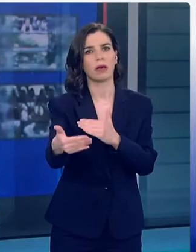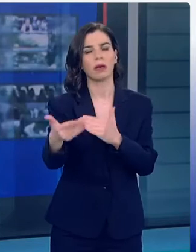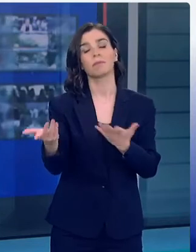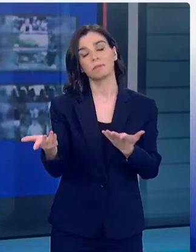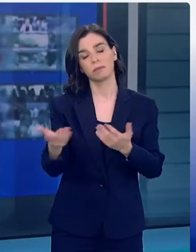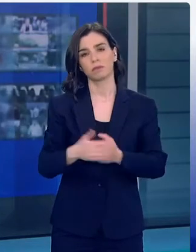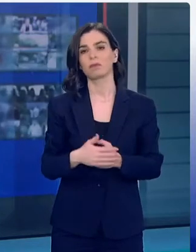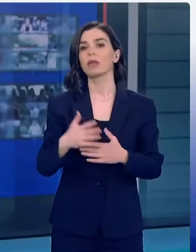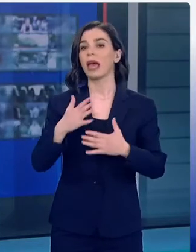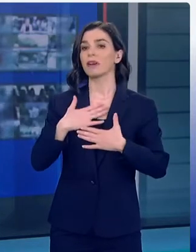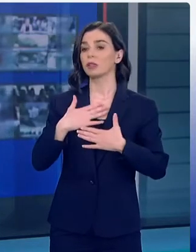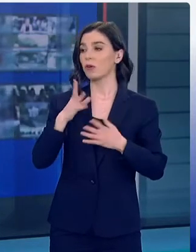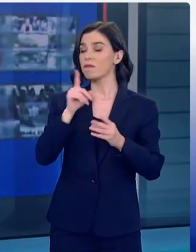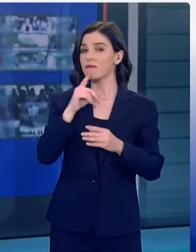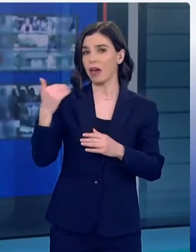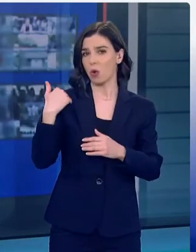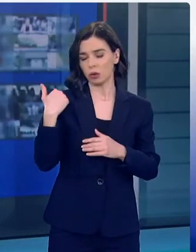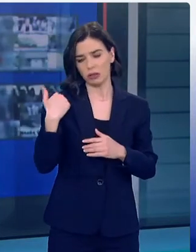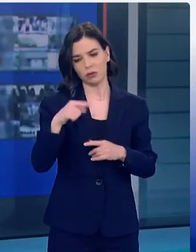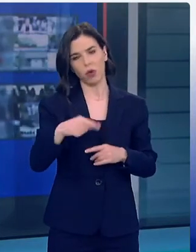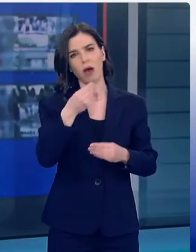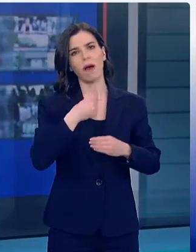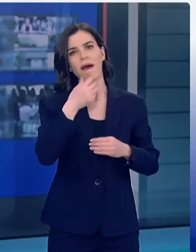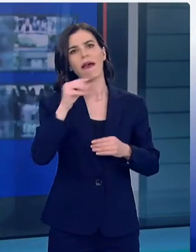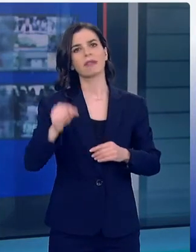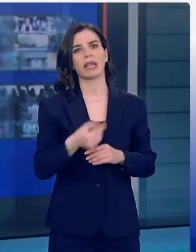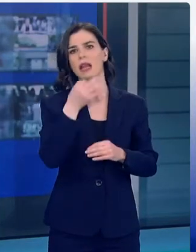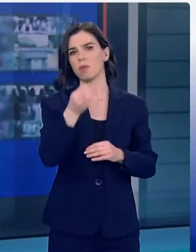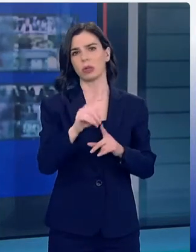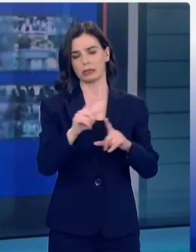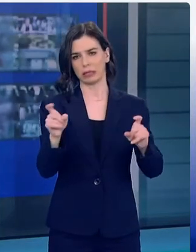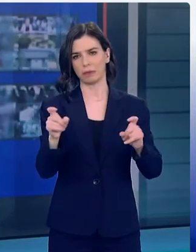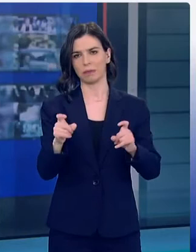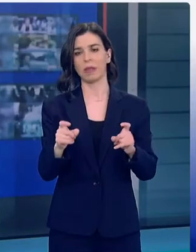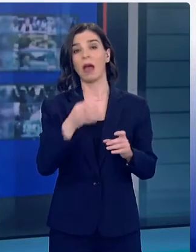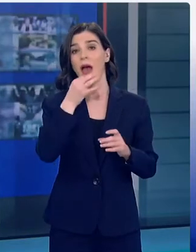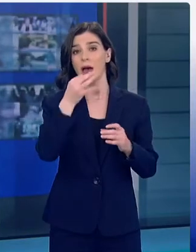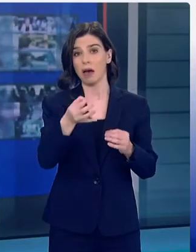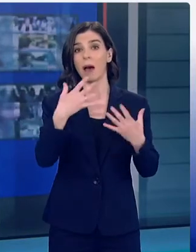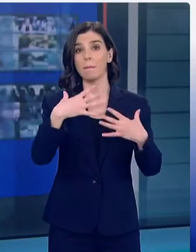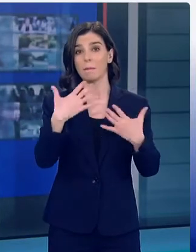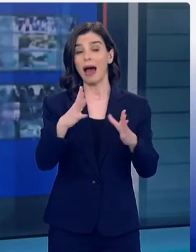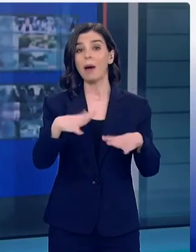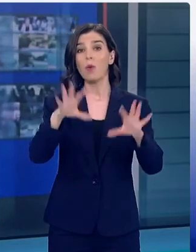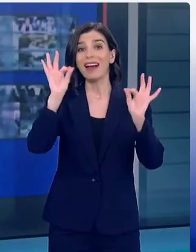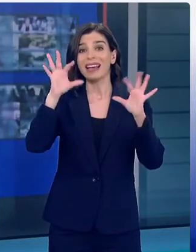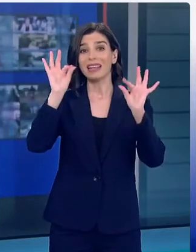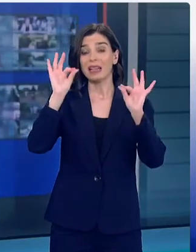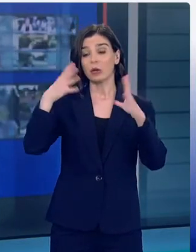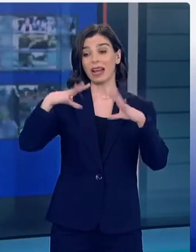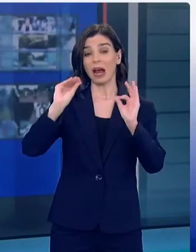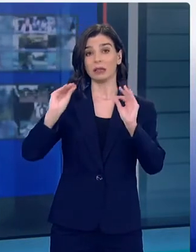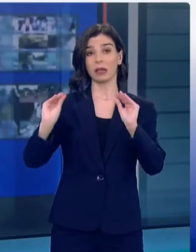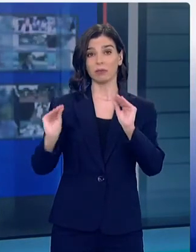Ευχαριστώ για την ερώτηση, γιατί μου δίνεται για μία ακόμη φορά η ευκαιρία να επαναλάβω το εξής. Έχουμε πει από την αρχή της κρίσης, από την αρχή